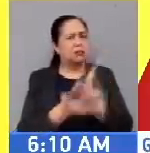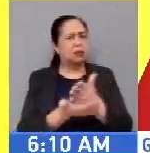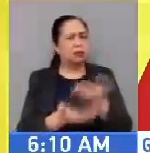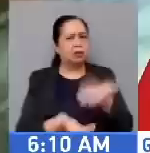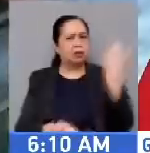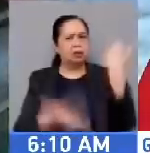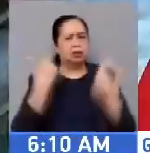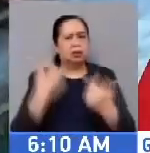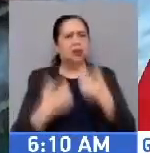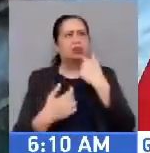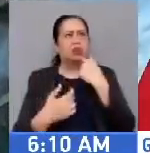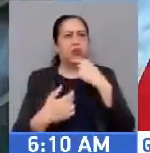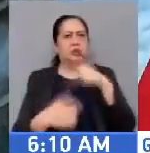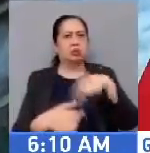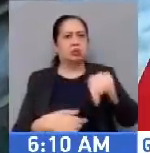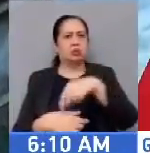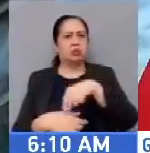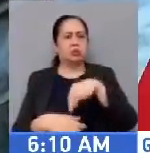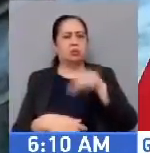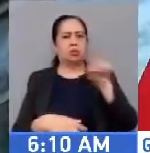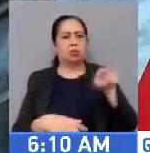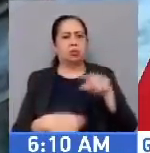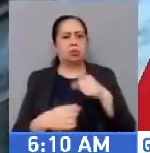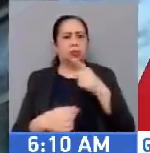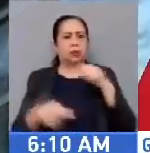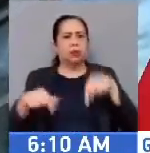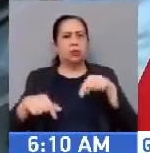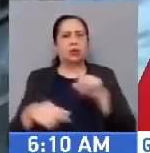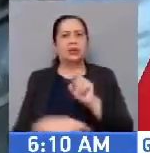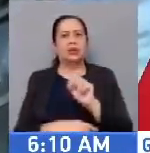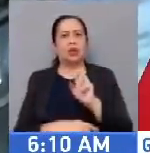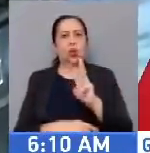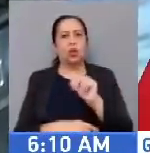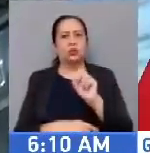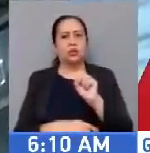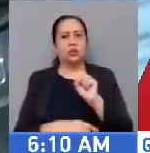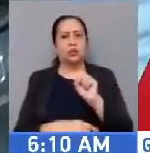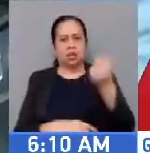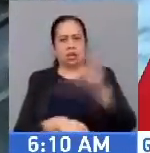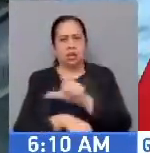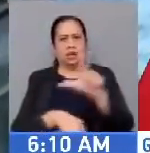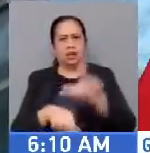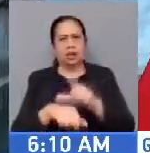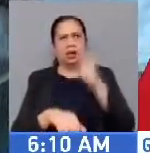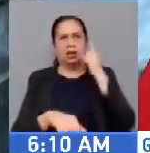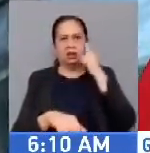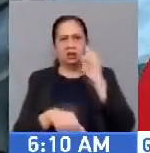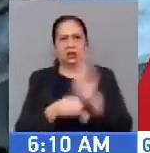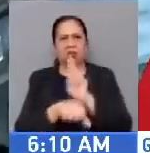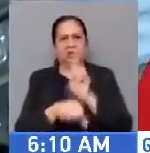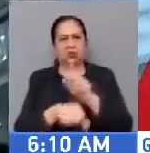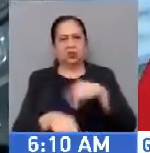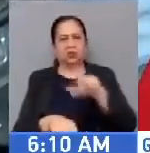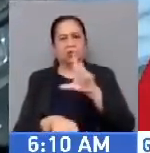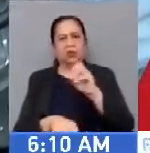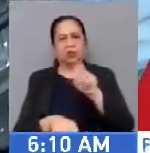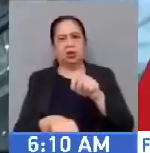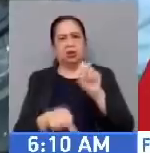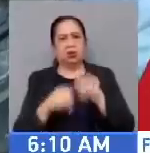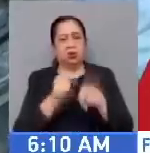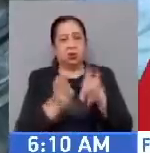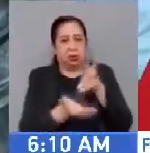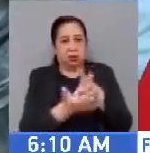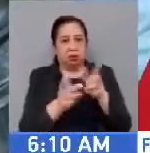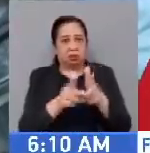daw, yung kasawa, ano po kasi ito sa nawasa po. Ah. Gagamitin na po yata daw ito. Nako. So, nasabihan na po ba kayo kung saan kayo